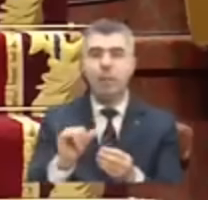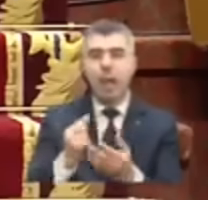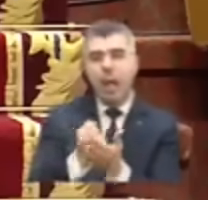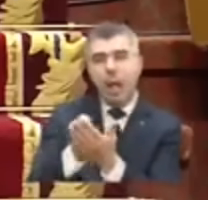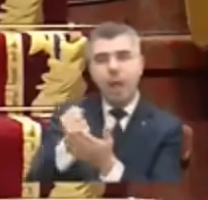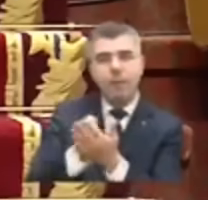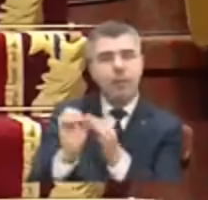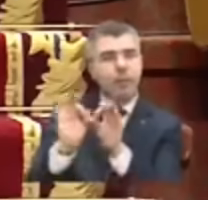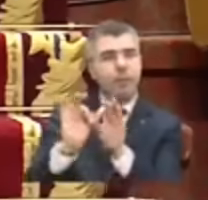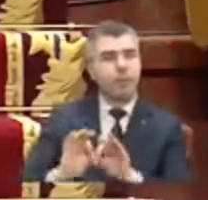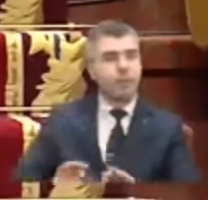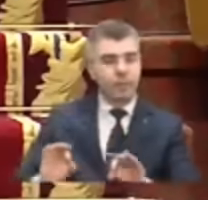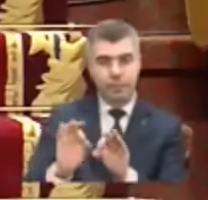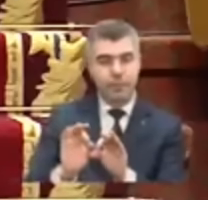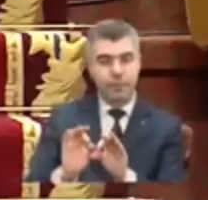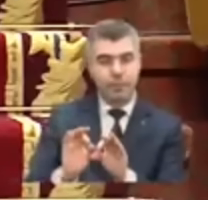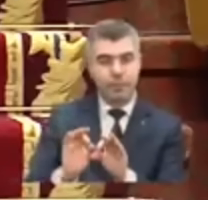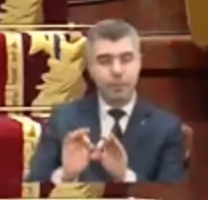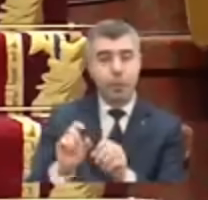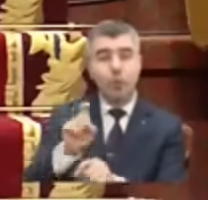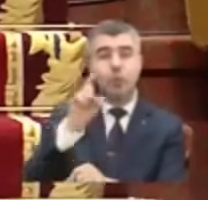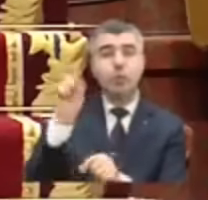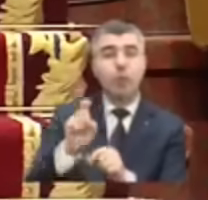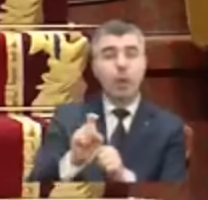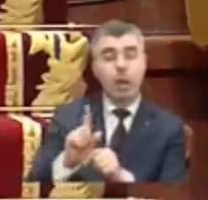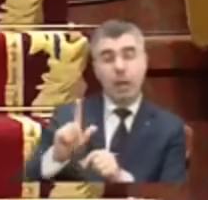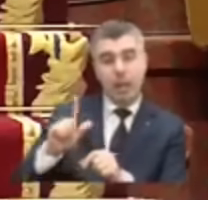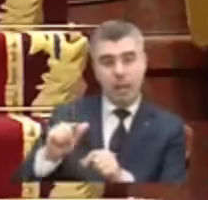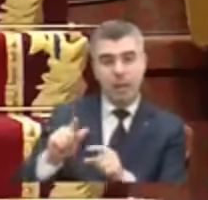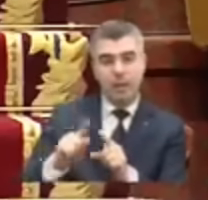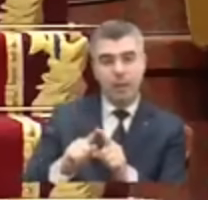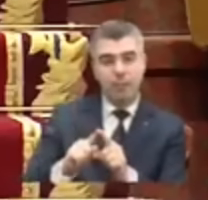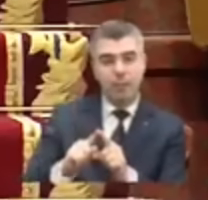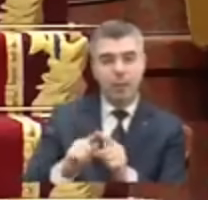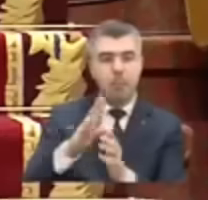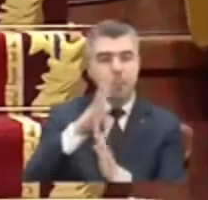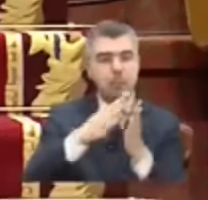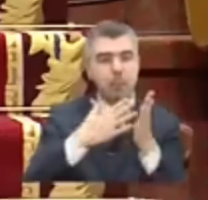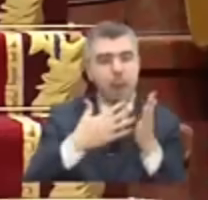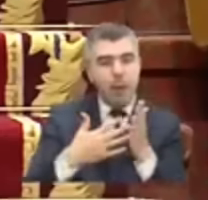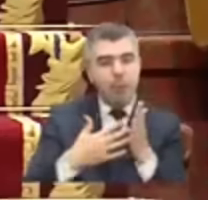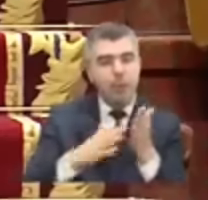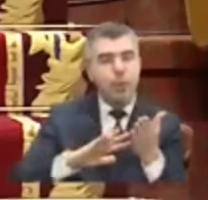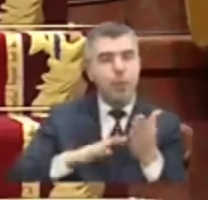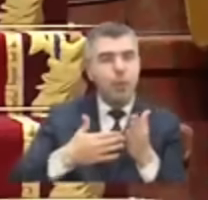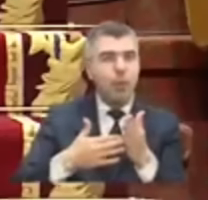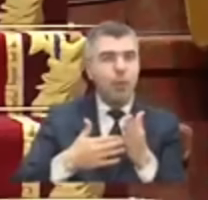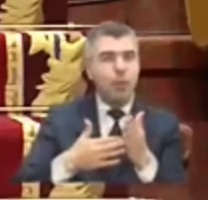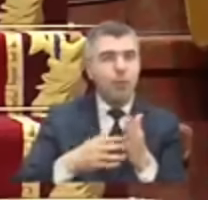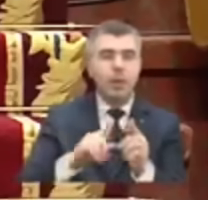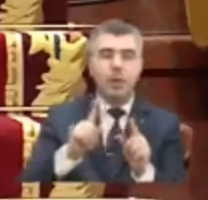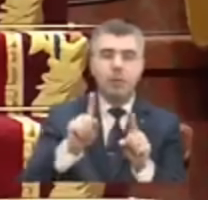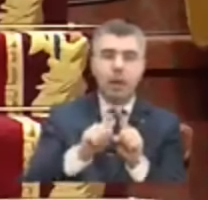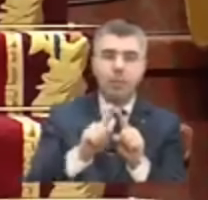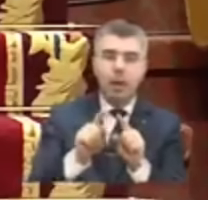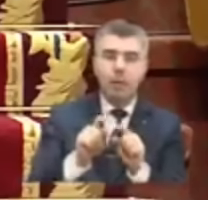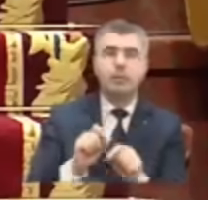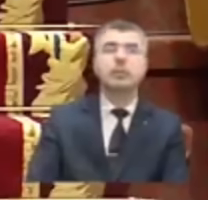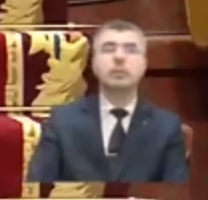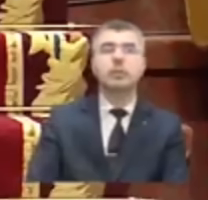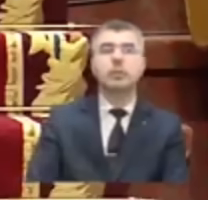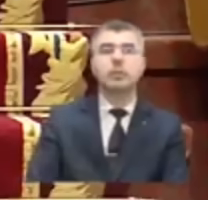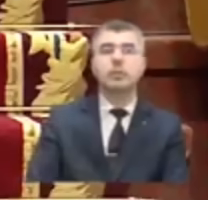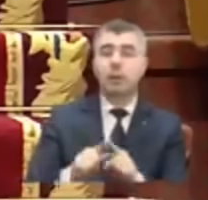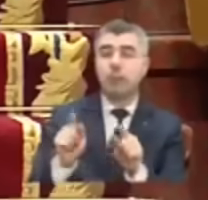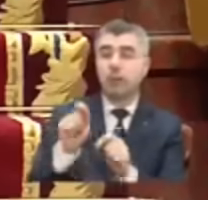الفكريه فسؤالي هو هل لدى سيادتكم ايه خطط من اجل ضمان من اجل